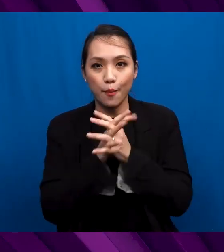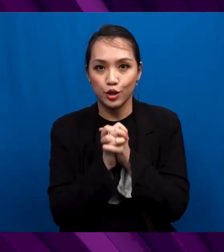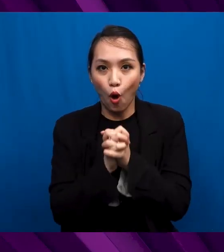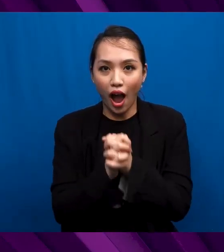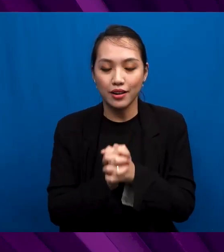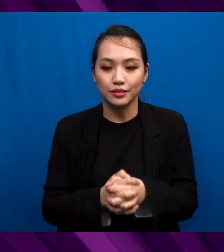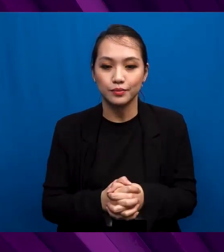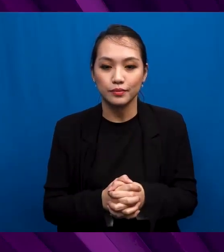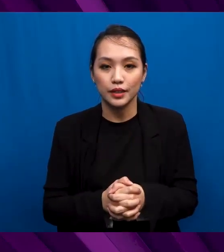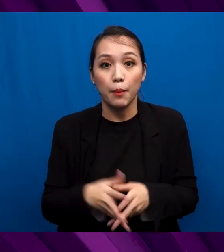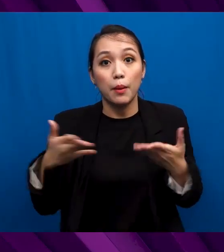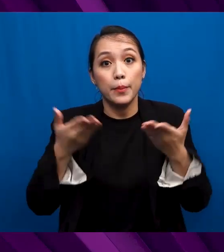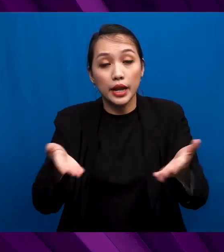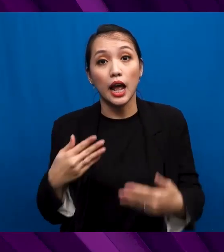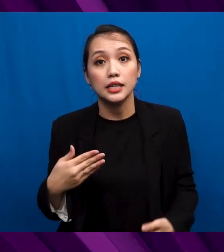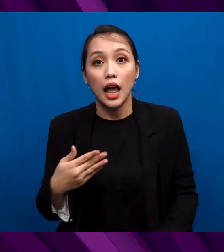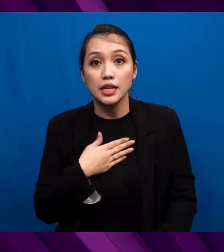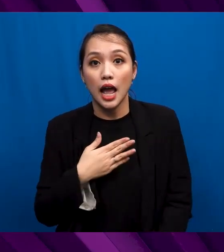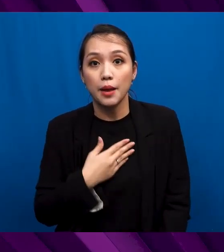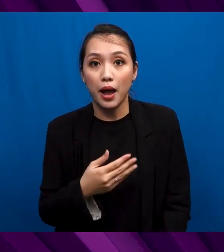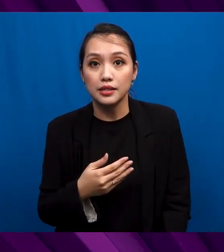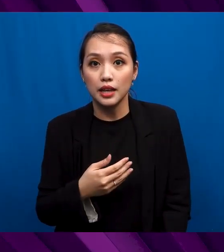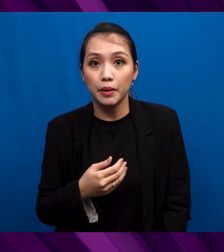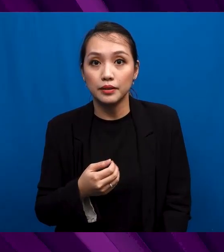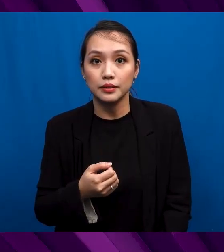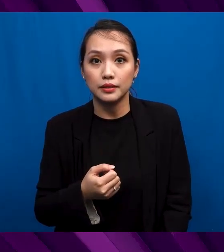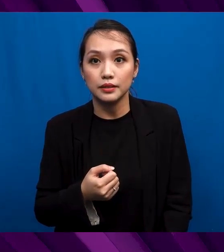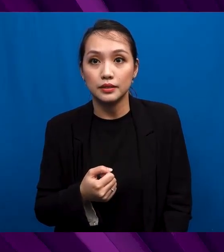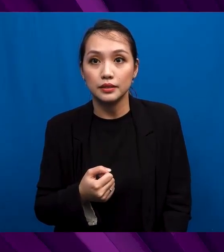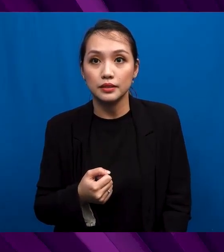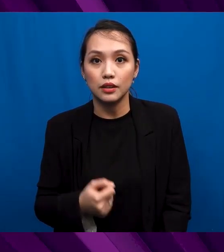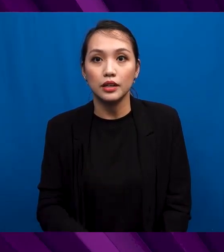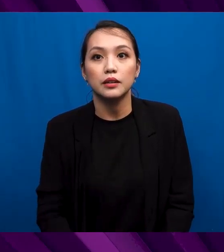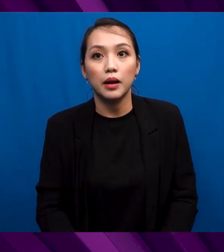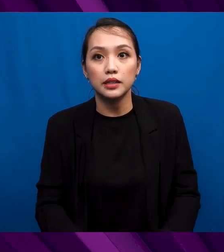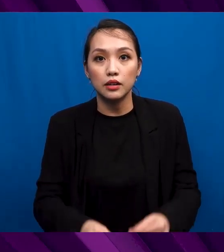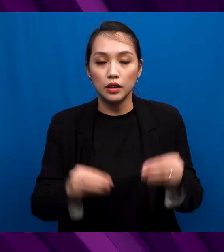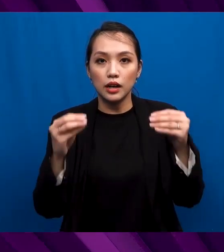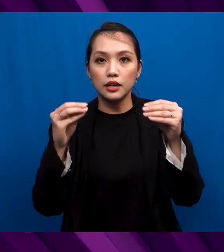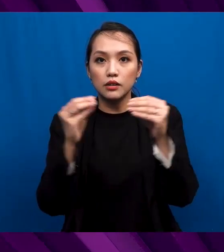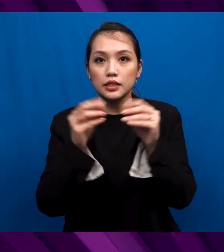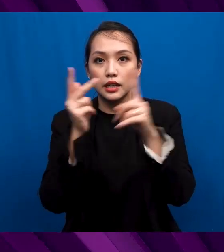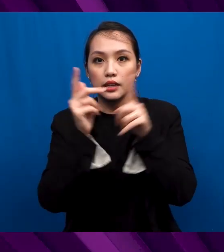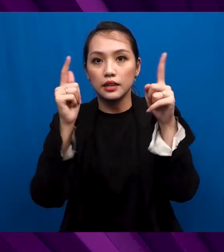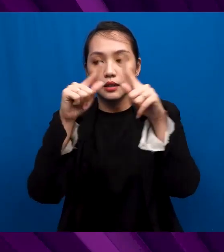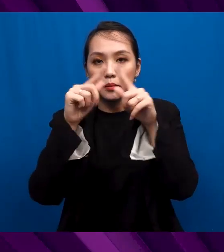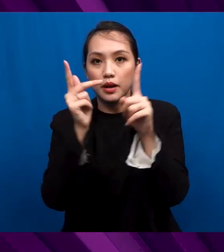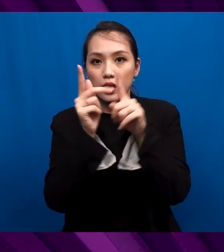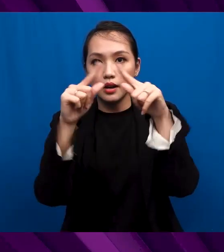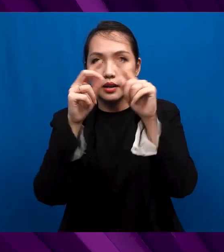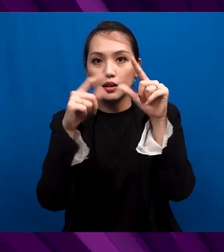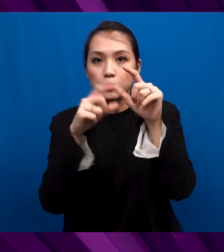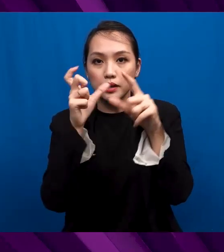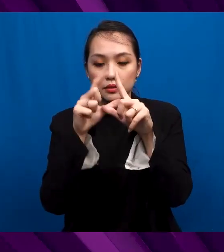bahasa rahasia sorga untuk berdoa, bahkan berdoa untuk hal-hal yang tidak aku tahu. Ya. Tapi nggak hanya itu saja. Itu yang